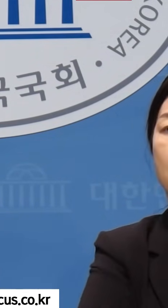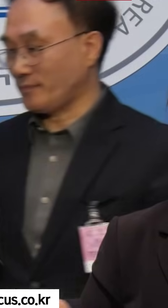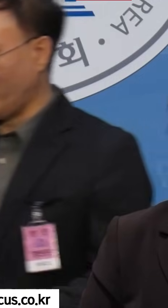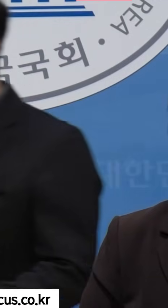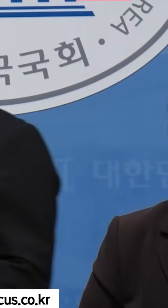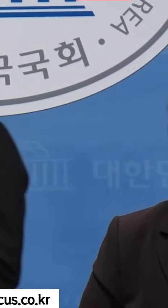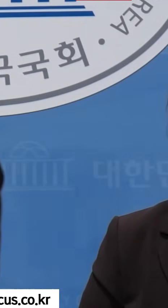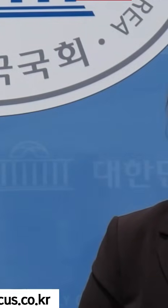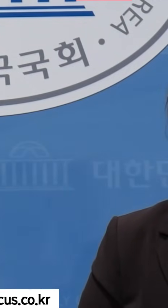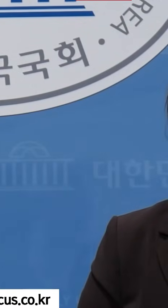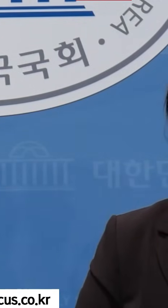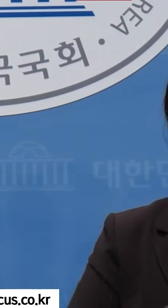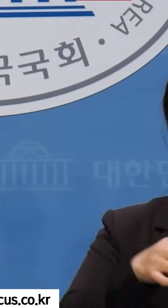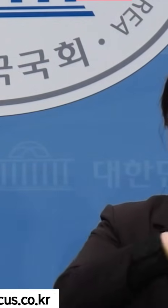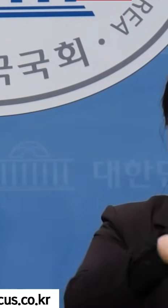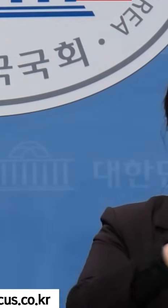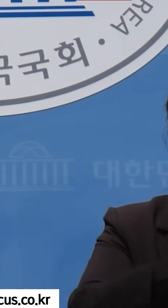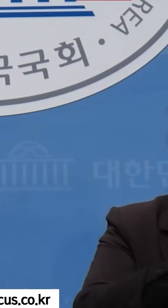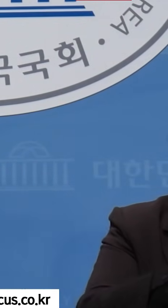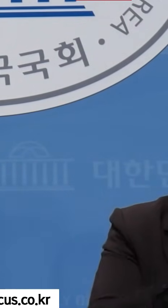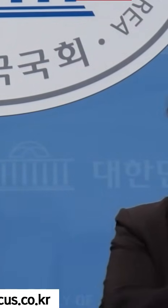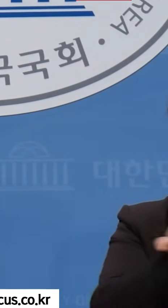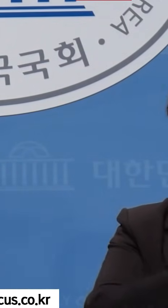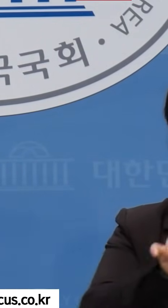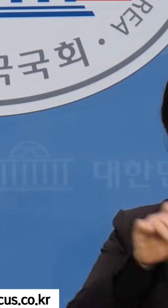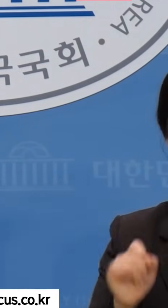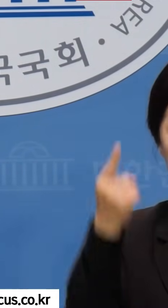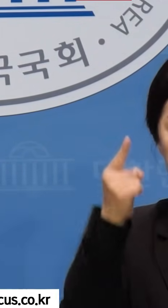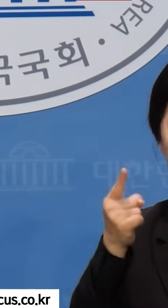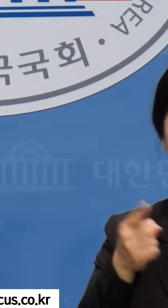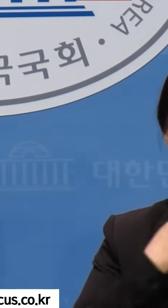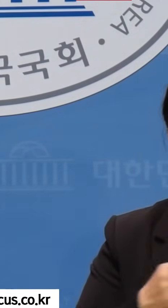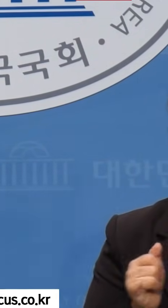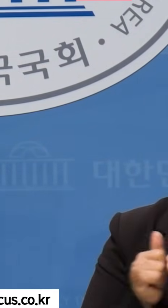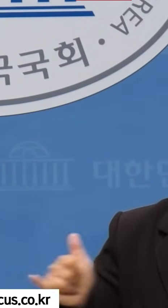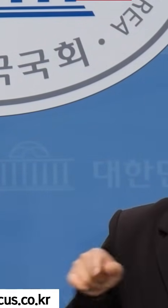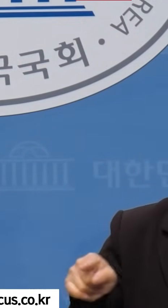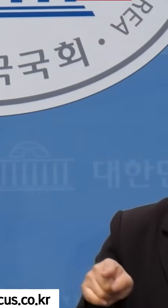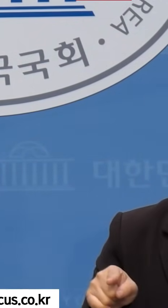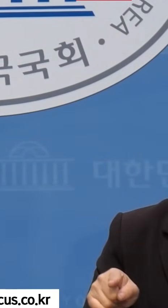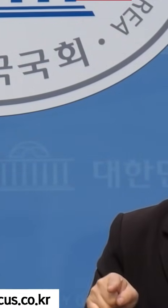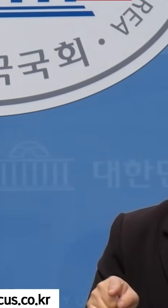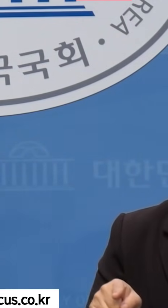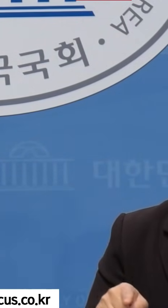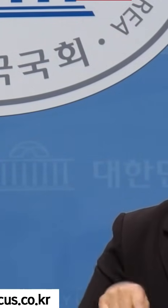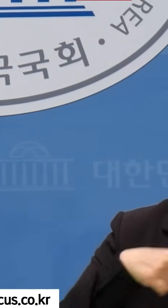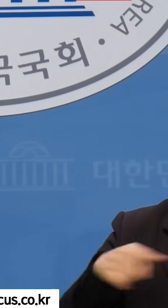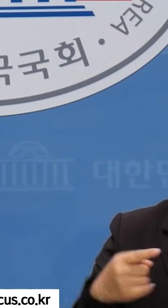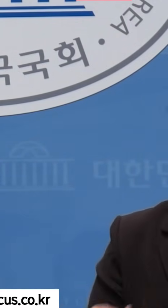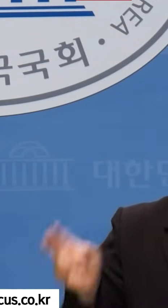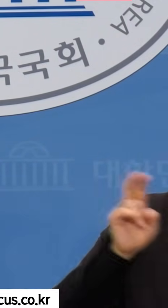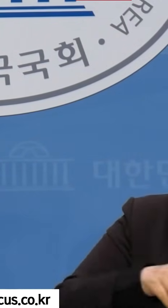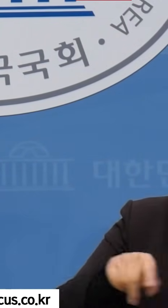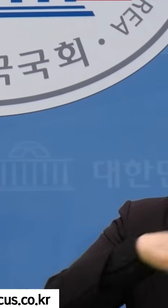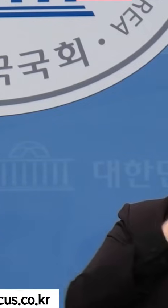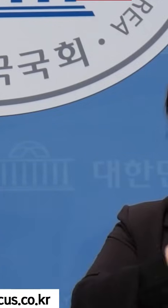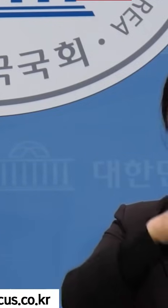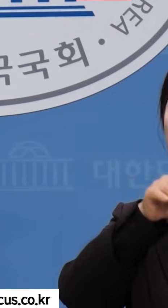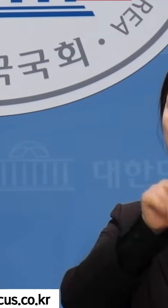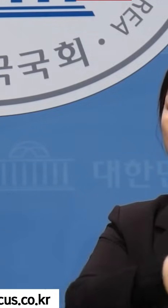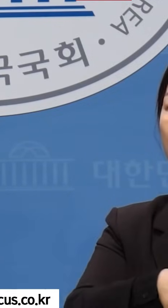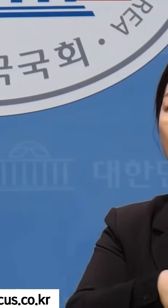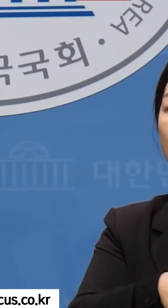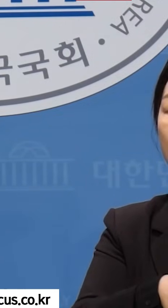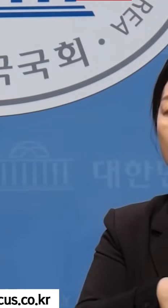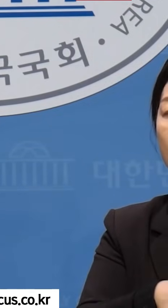부탁드리겠습니다. 국정농단 세력들이 정권을 잡았을 때 거기에 부역하면서